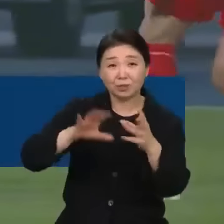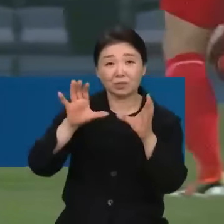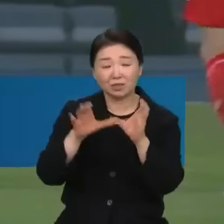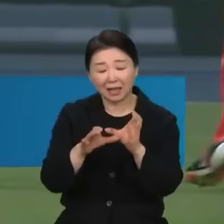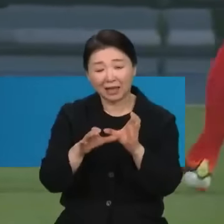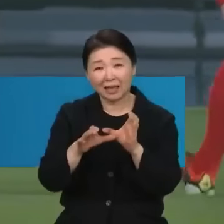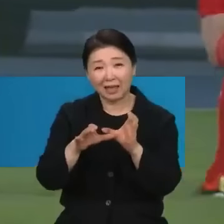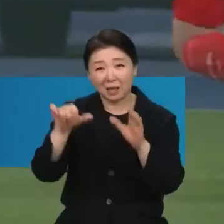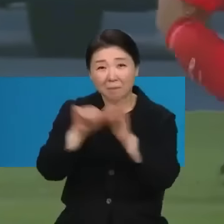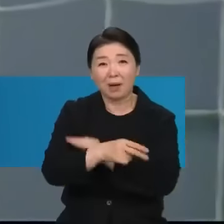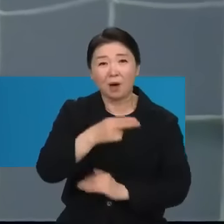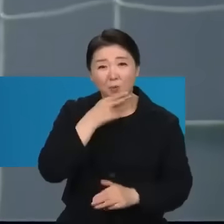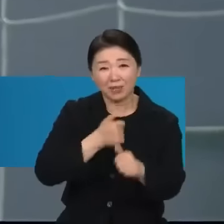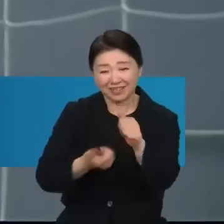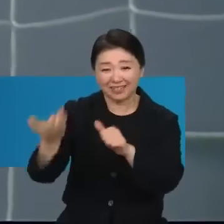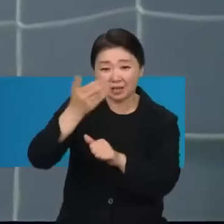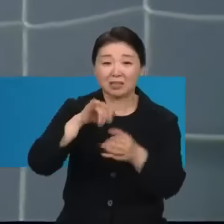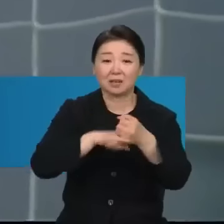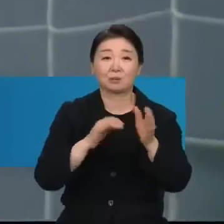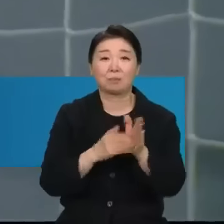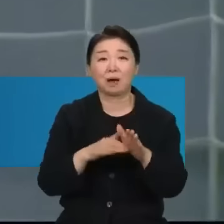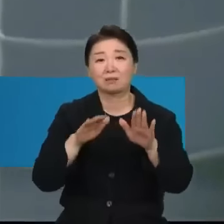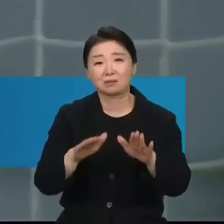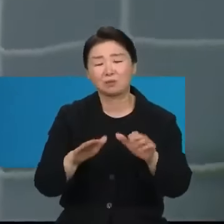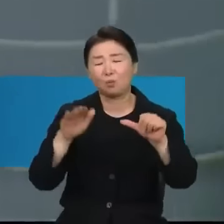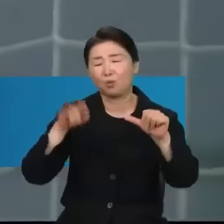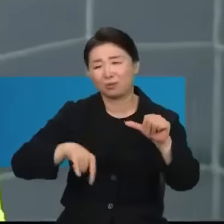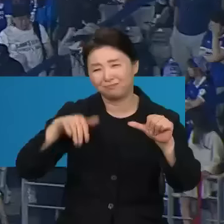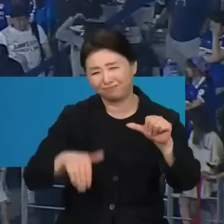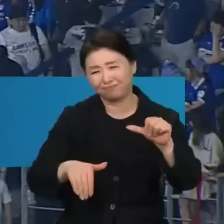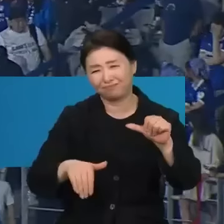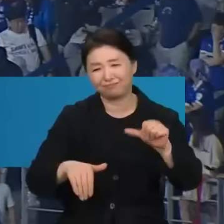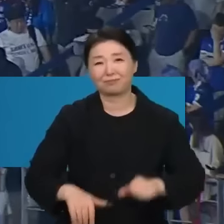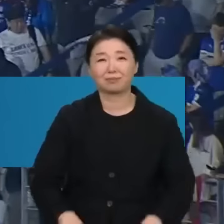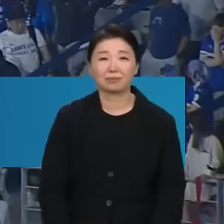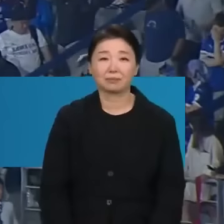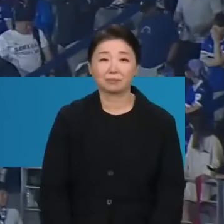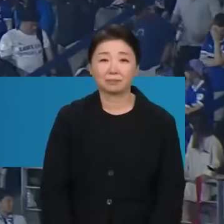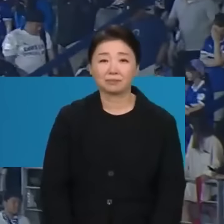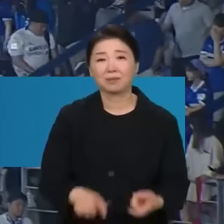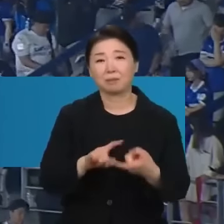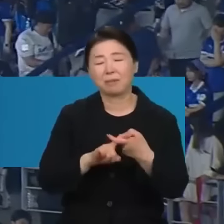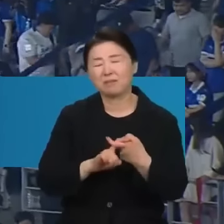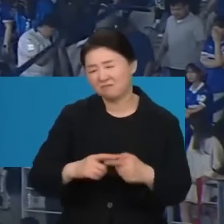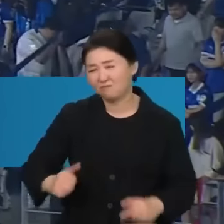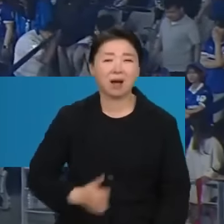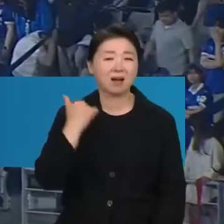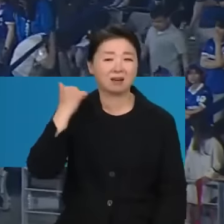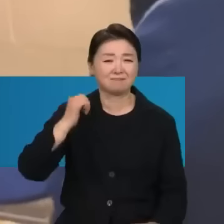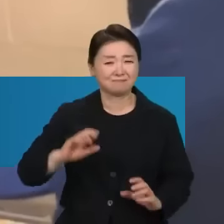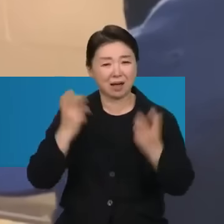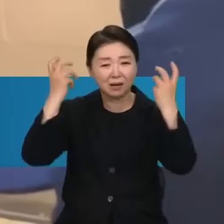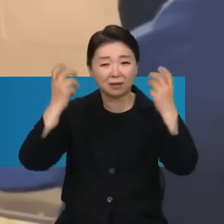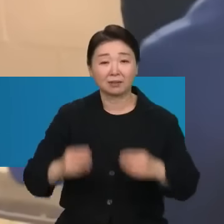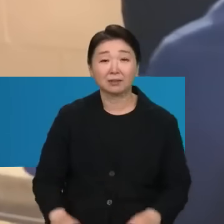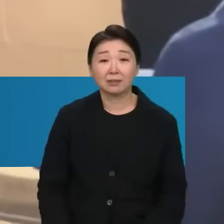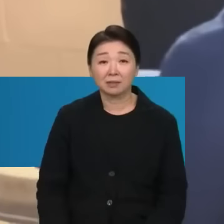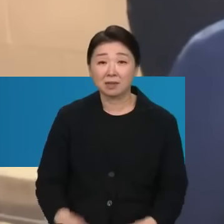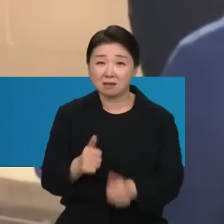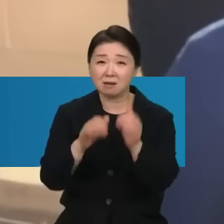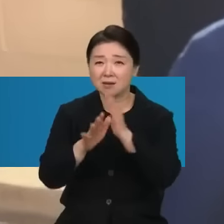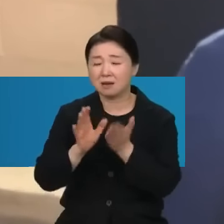하며 승격하겠다는 약속까지 했었는데 현재 5위까지 추락하고 말았는데요. 팬들도 단단히 화가 났습니다.